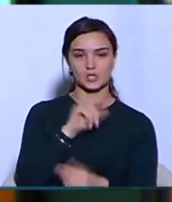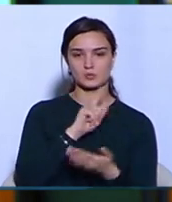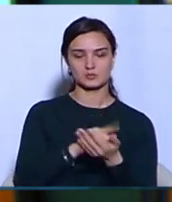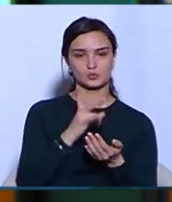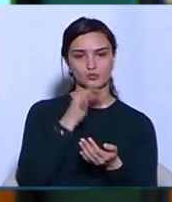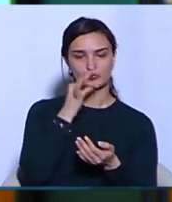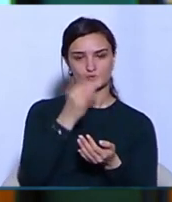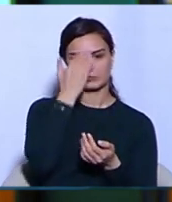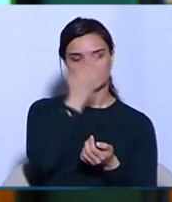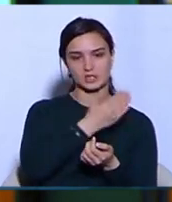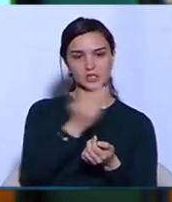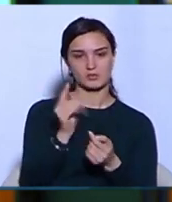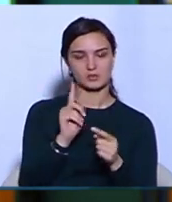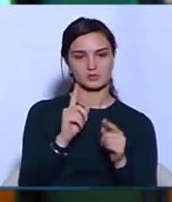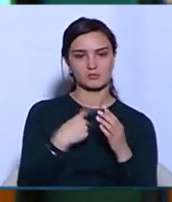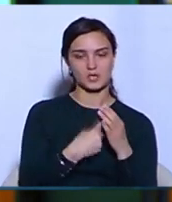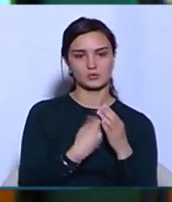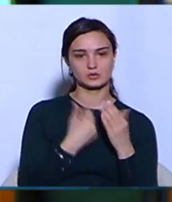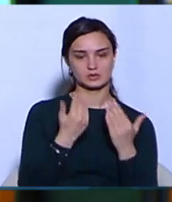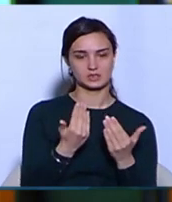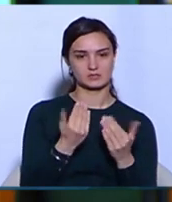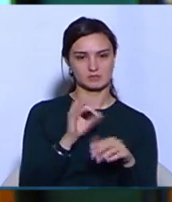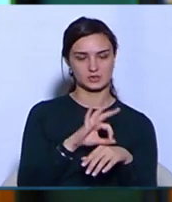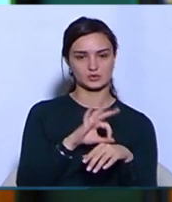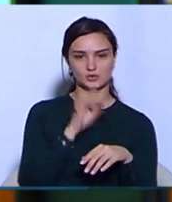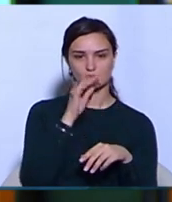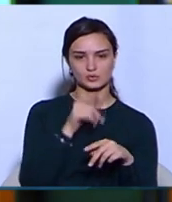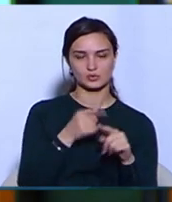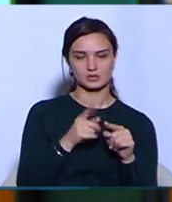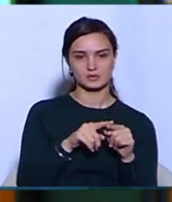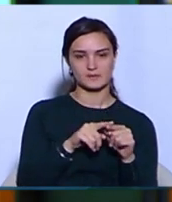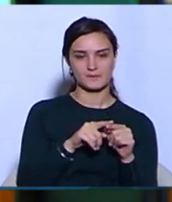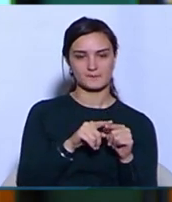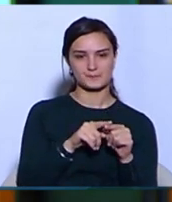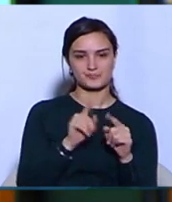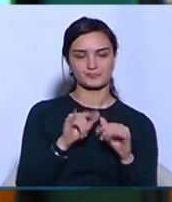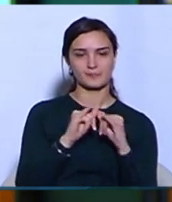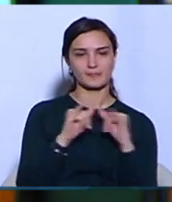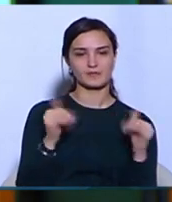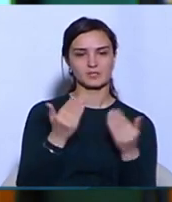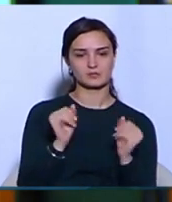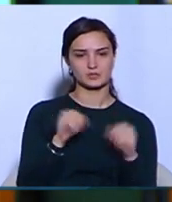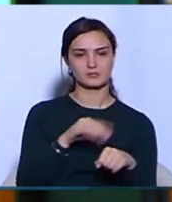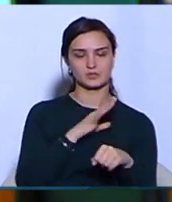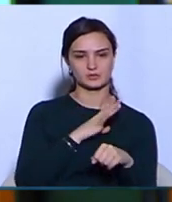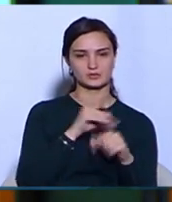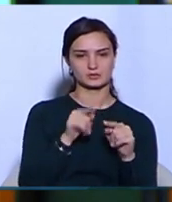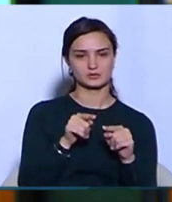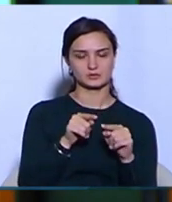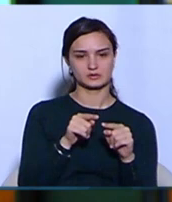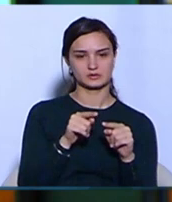უნდა შევახსენოთ მოსახლეობას რომ აუტიზმის სპექტრის აშლილობის დროს სფეროების განვითარება შეიძლება იყოს